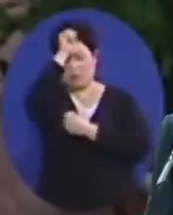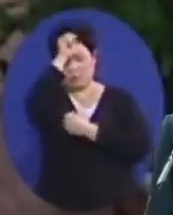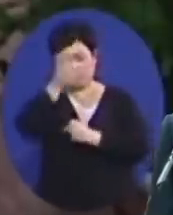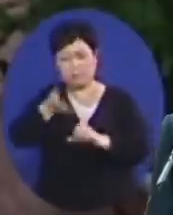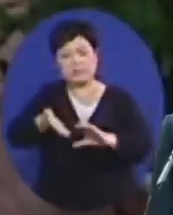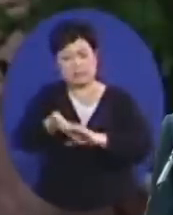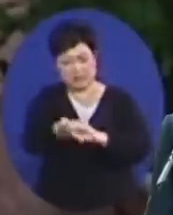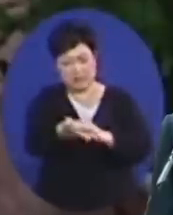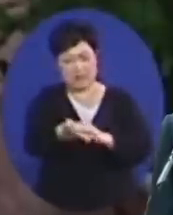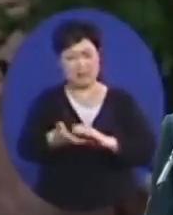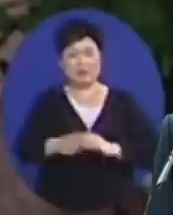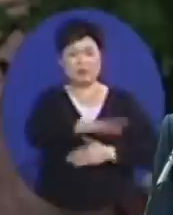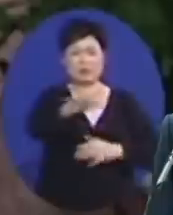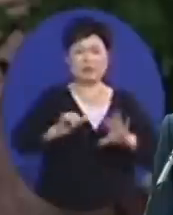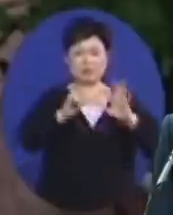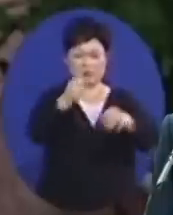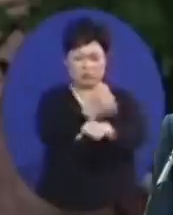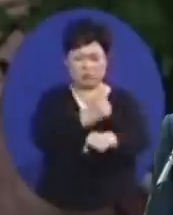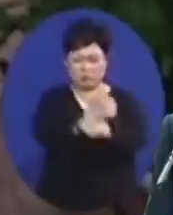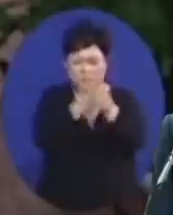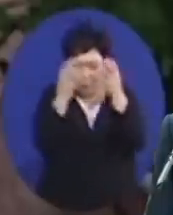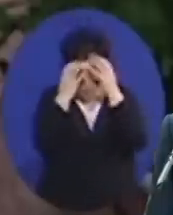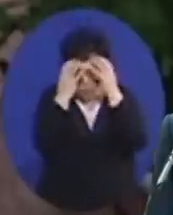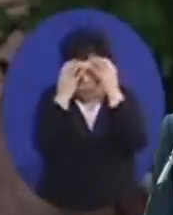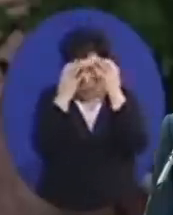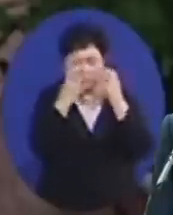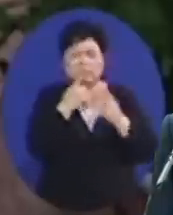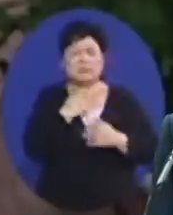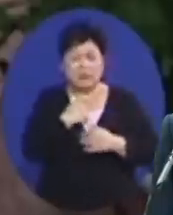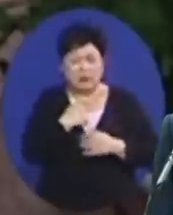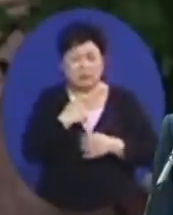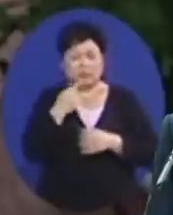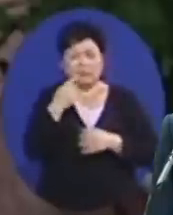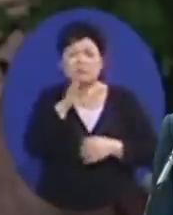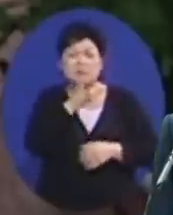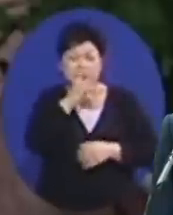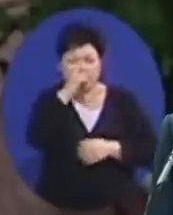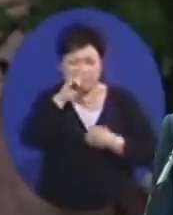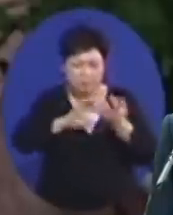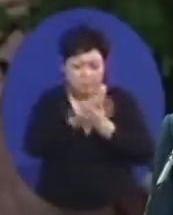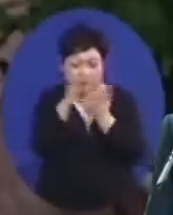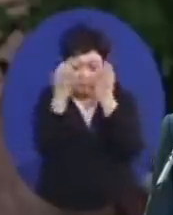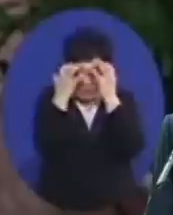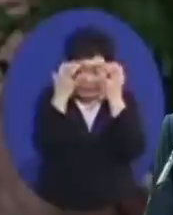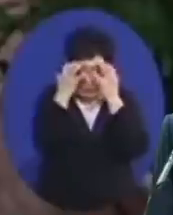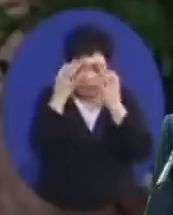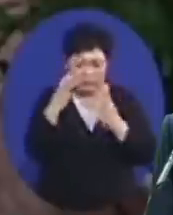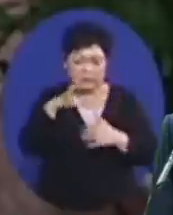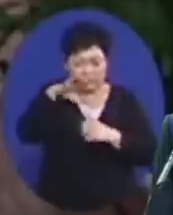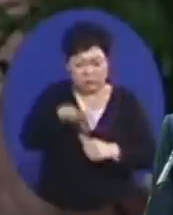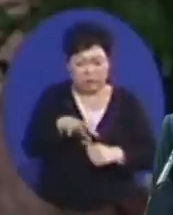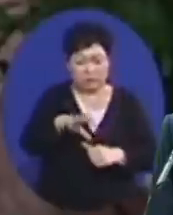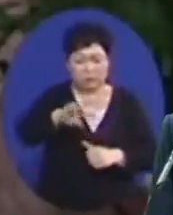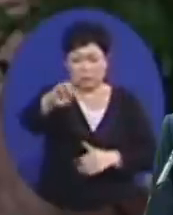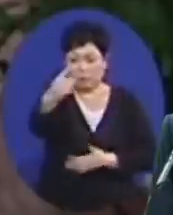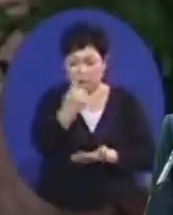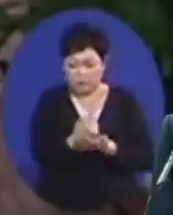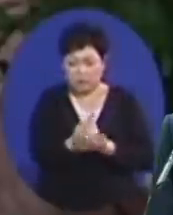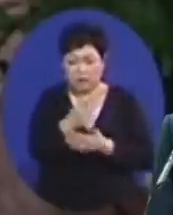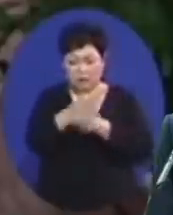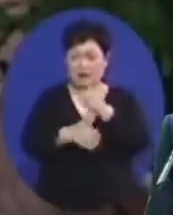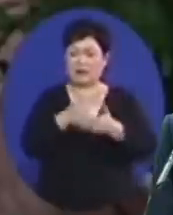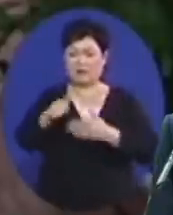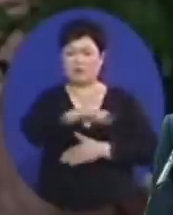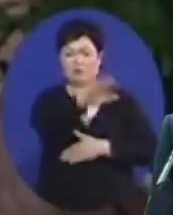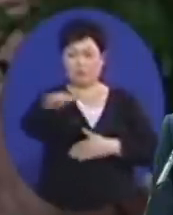우리가 세상에 수고와 고통을 당하고 괴로움을 당하며 가시와 은거키에 찔려 저주를 받고 왔는데 우리 하나님께서는